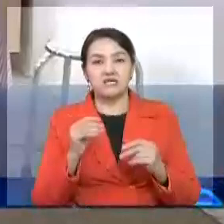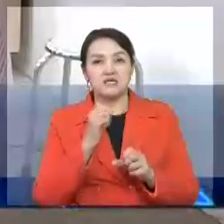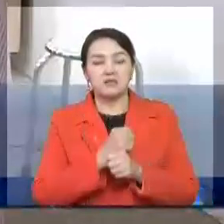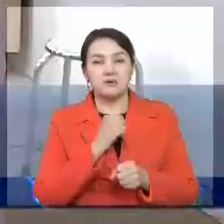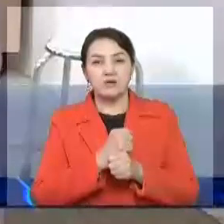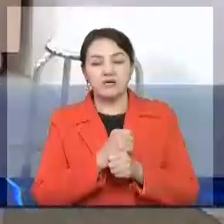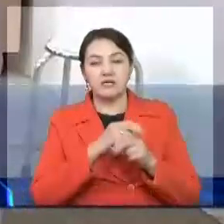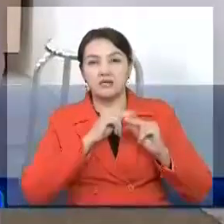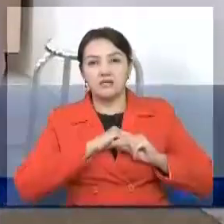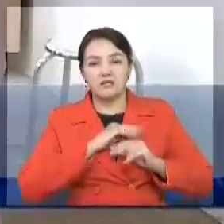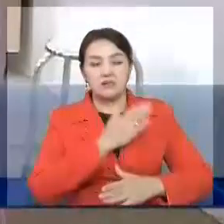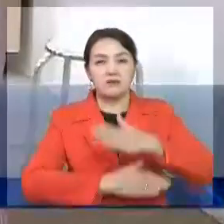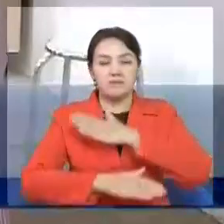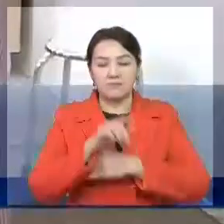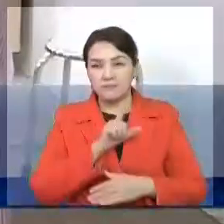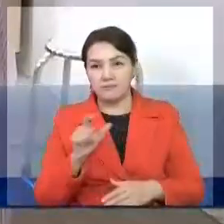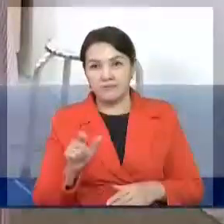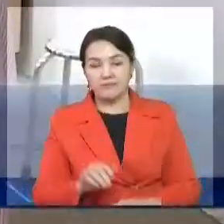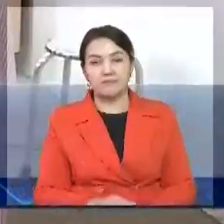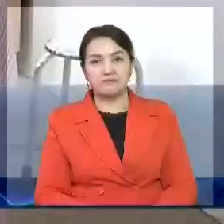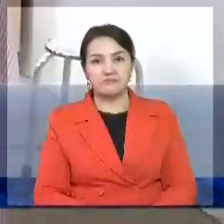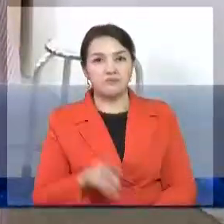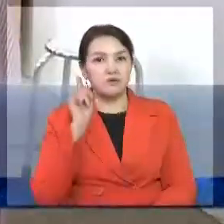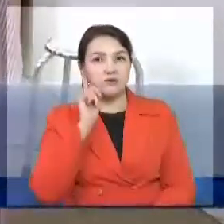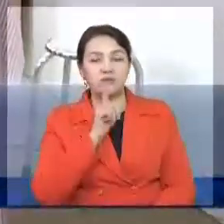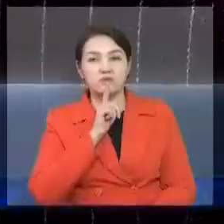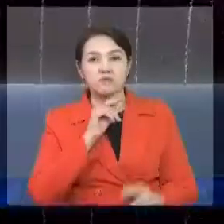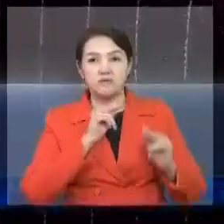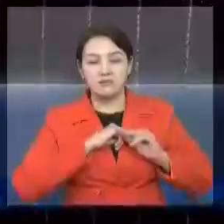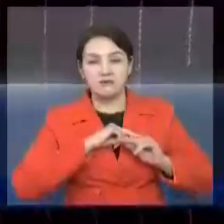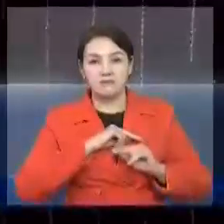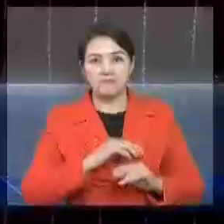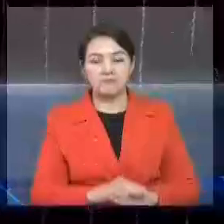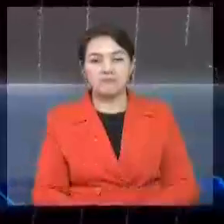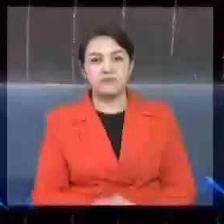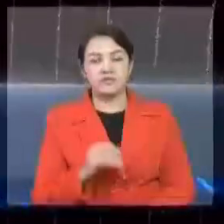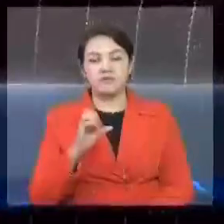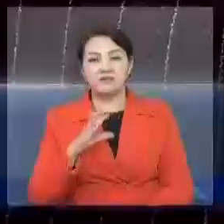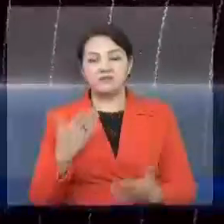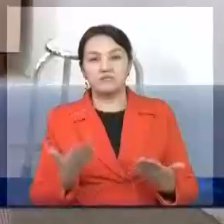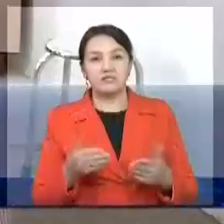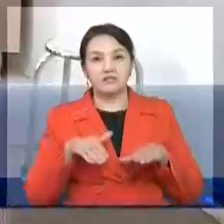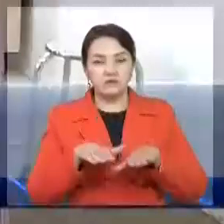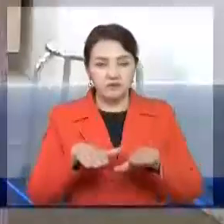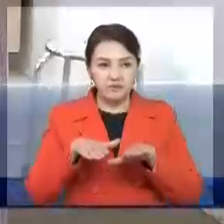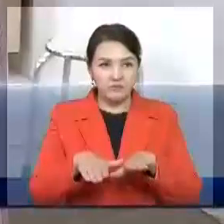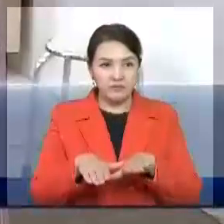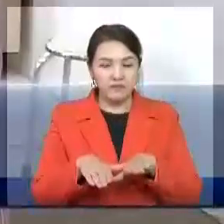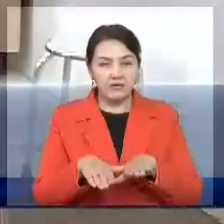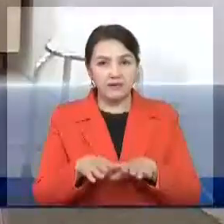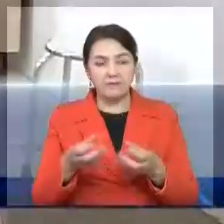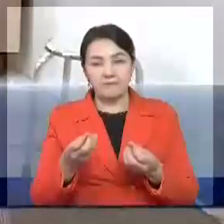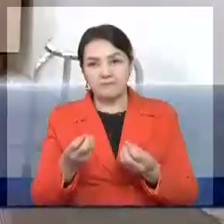с ограниченными возможностями. Глухонемые работают. Для МЧС мы сейчас шьем, потом